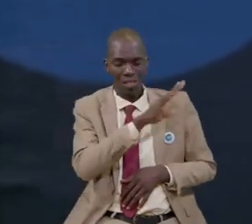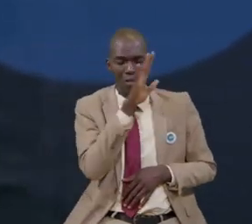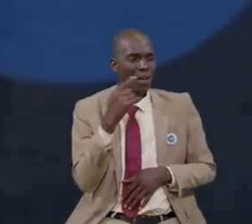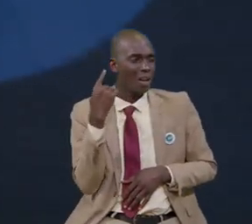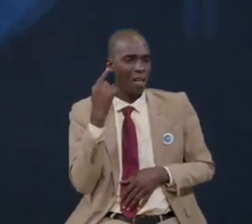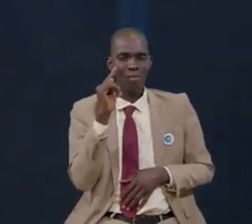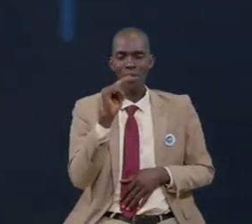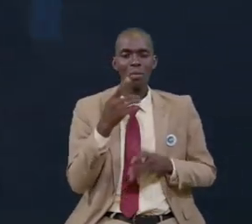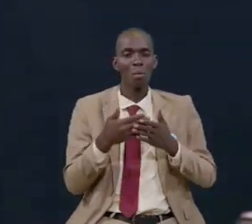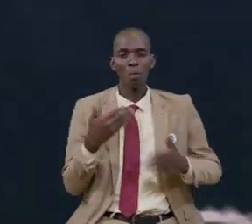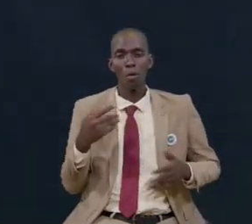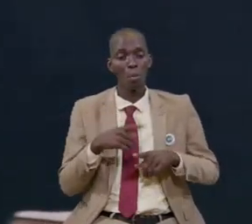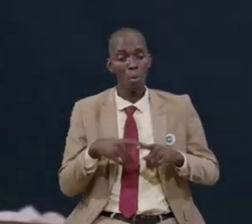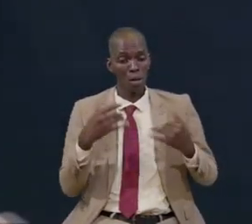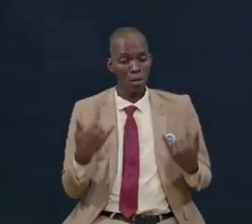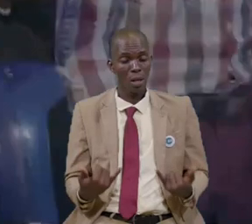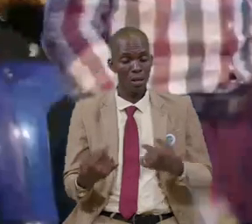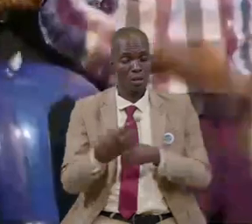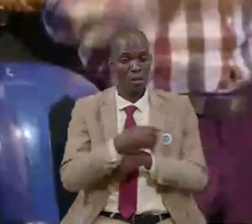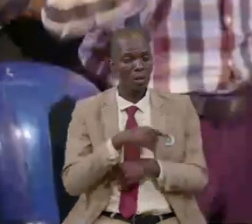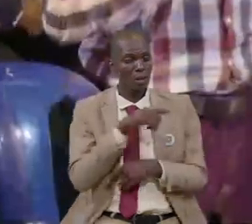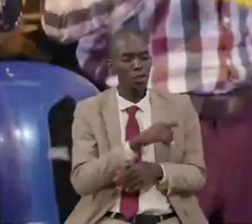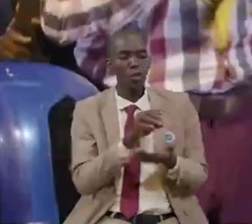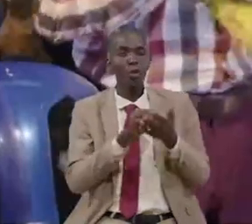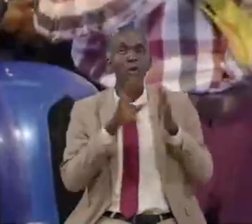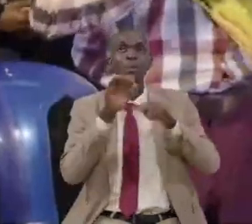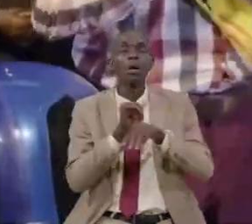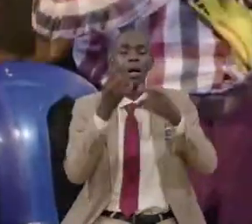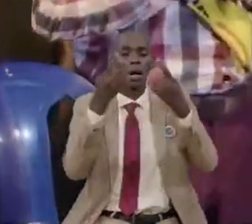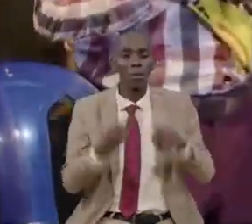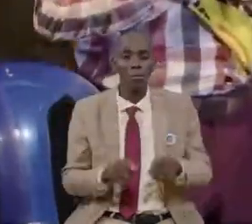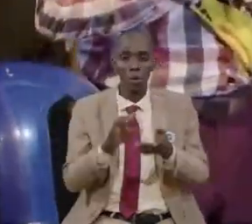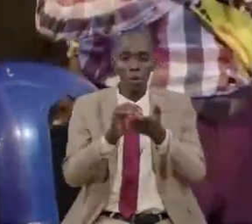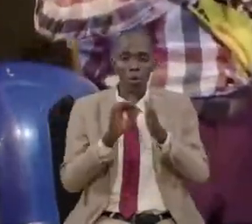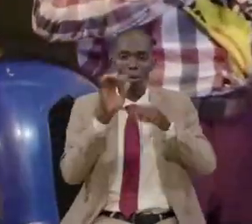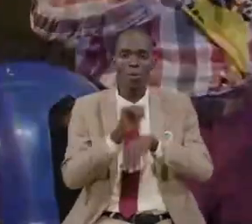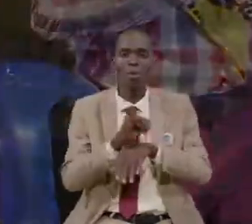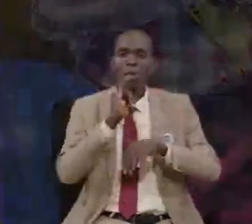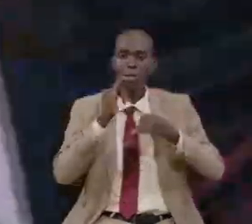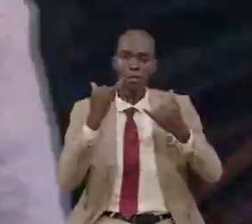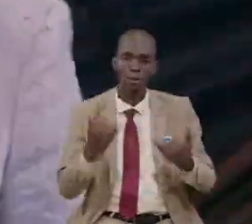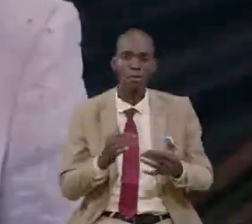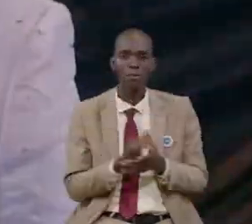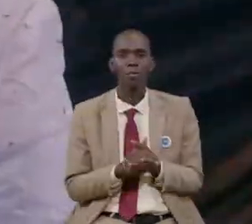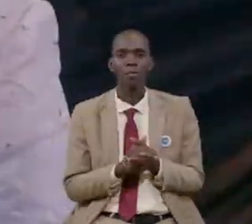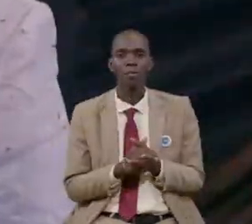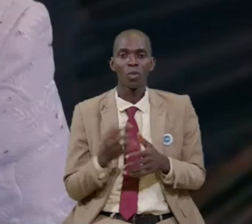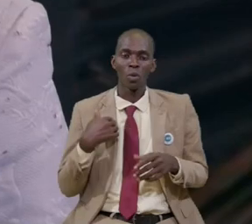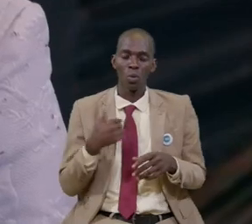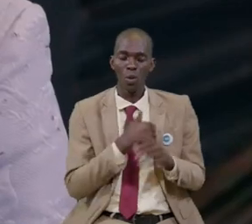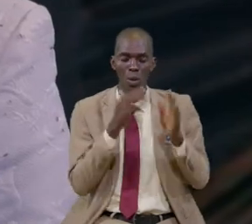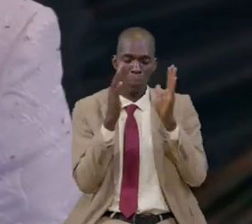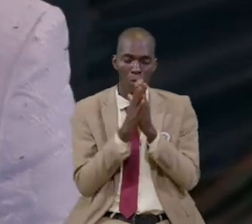miracle était arrivé. Aujourd'hui, votre miracle est venu. Nous allons mentionner le nom de